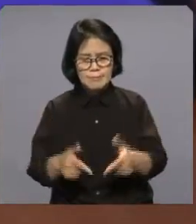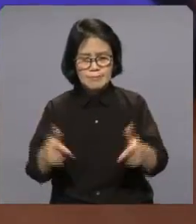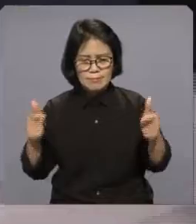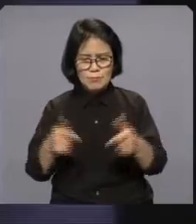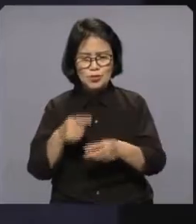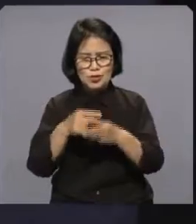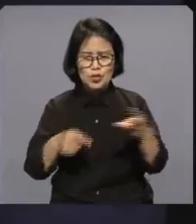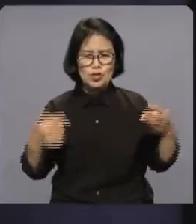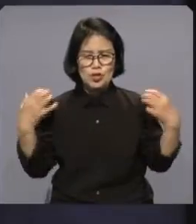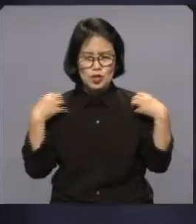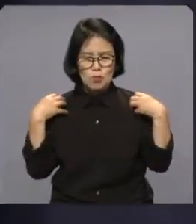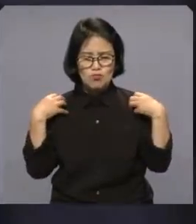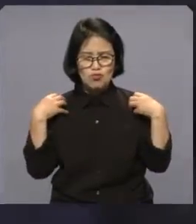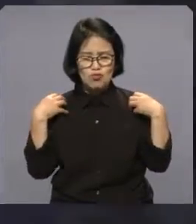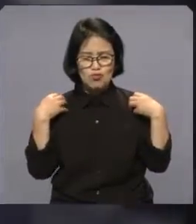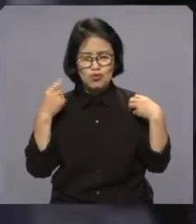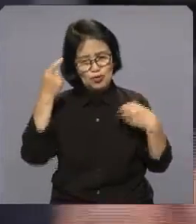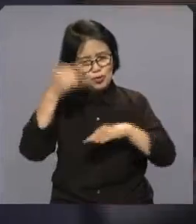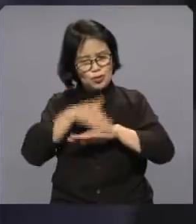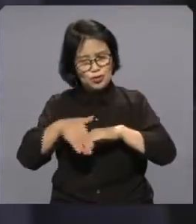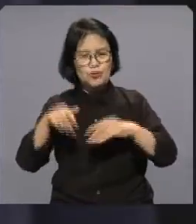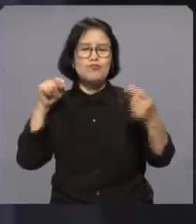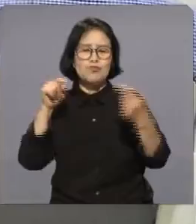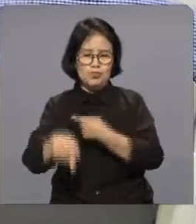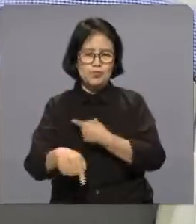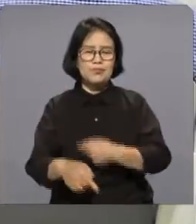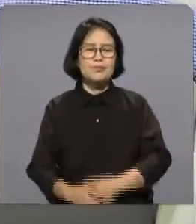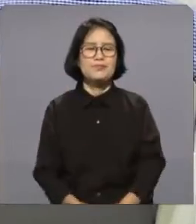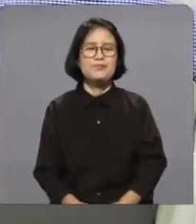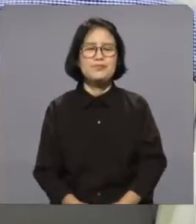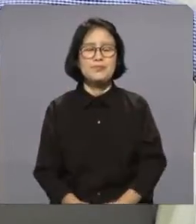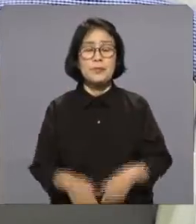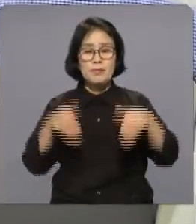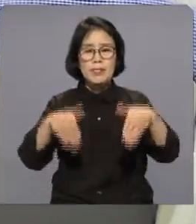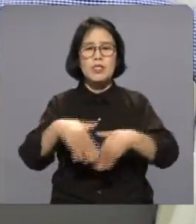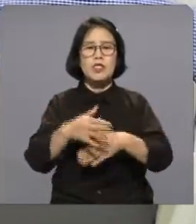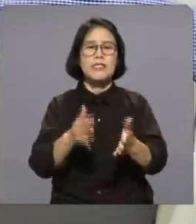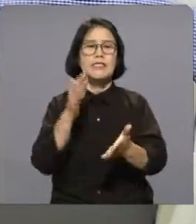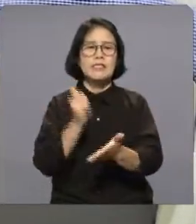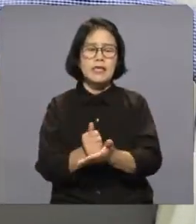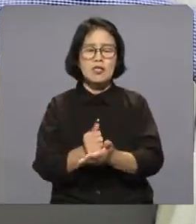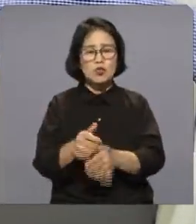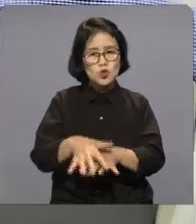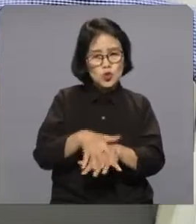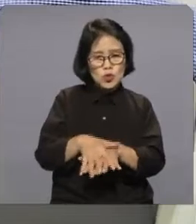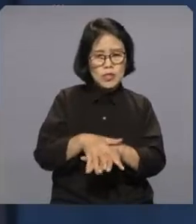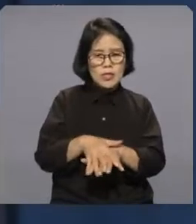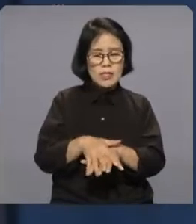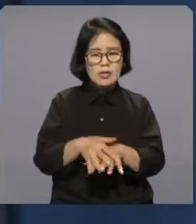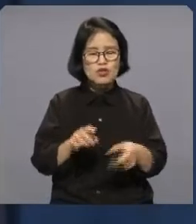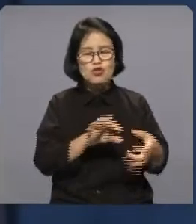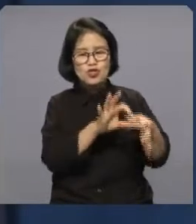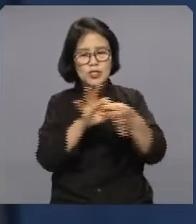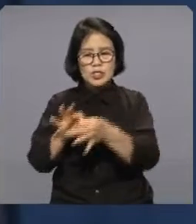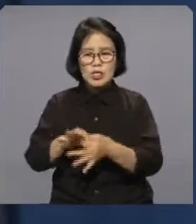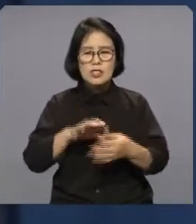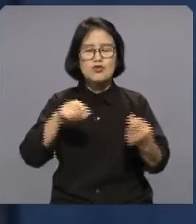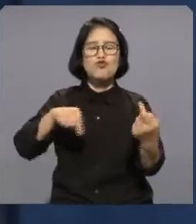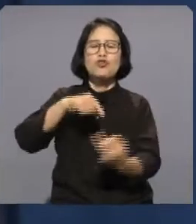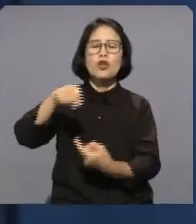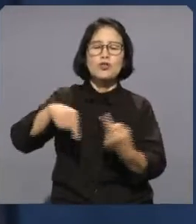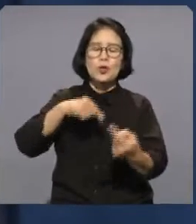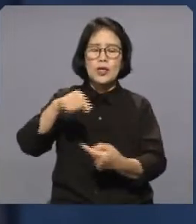기조에 어긋난다는 지적은 불가피합니다. 김대기 비서실장은 조직이란 유기체 같이 운영되는